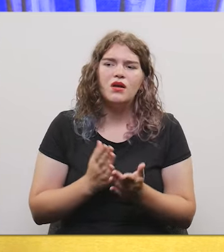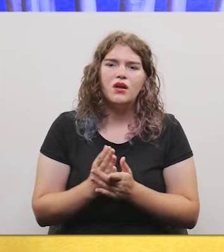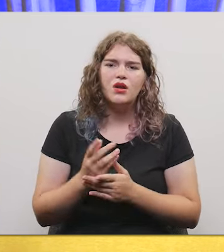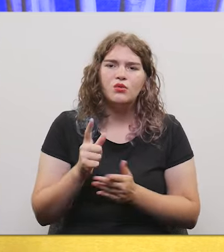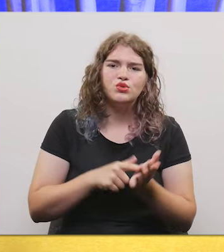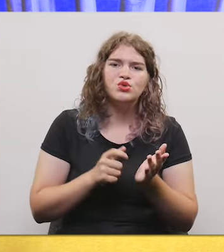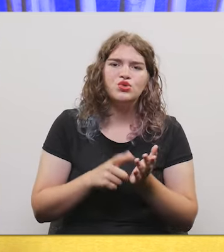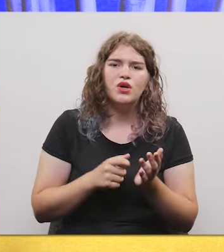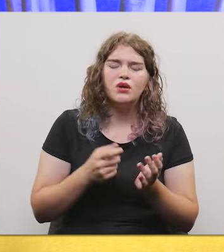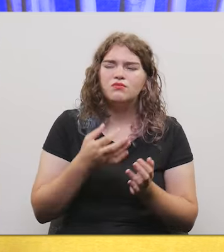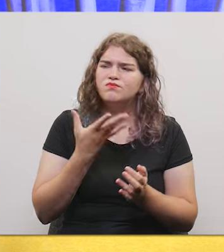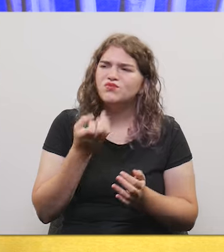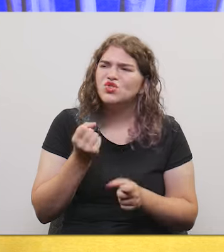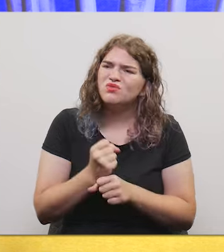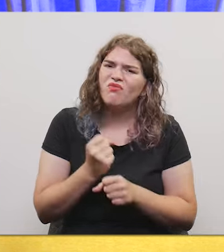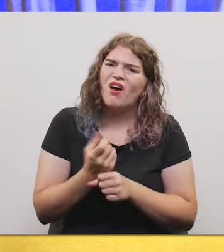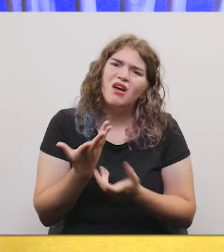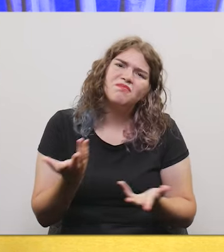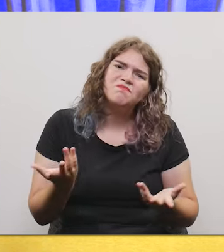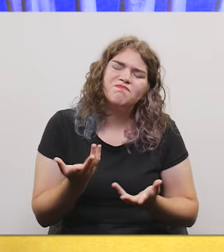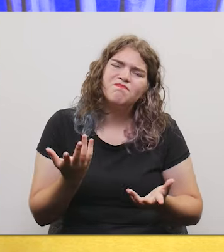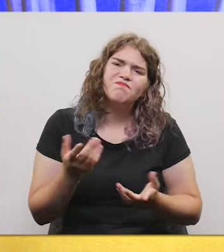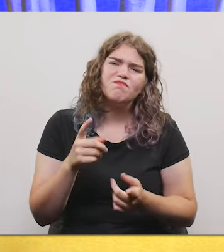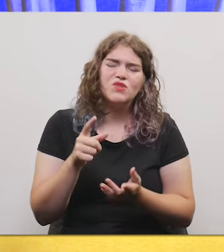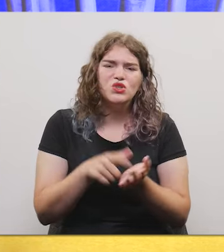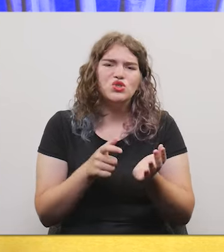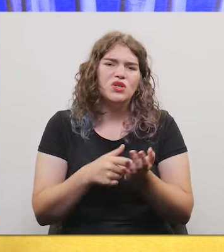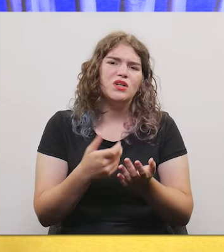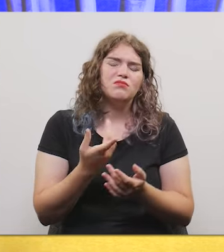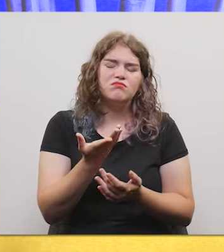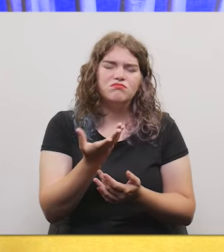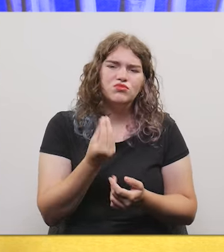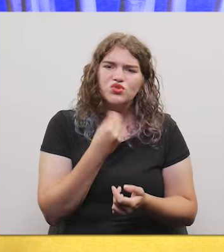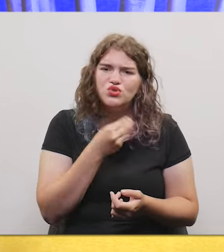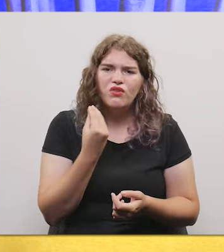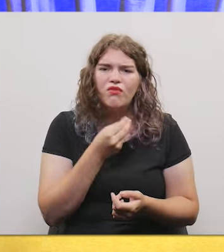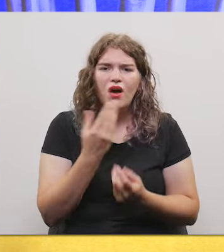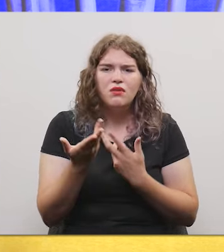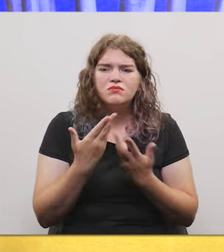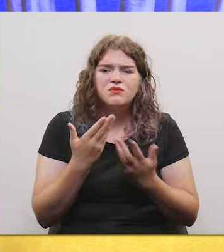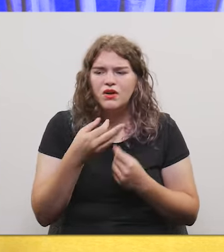veneau să-mi ceară părerea. Ce spui? Ce să fac în cazul ăsta?